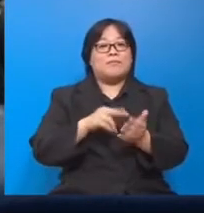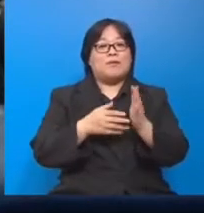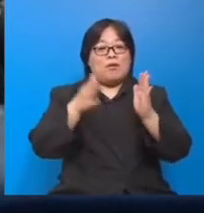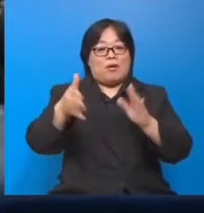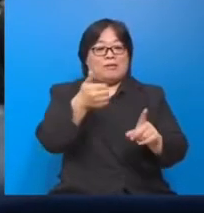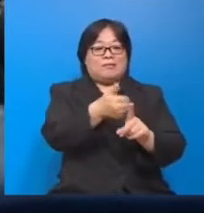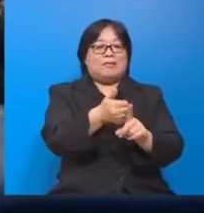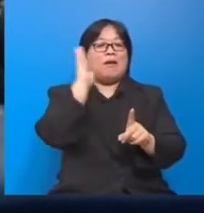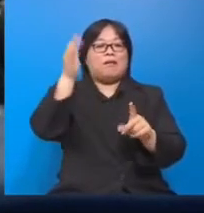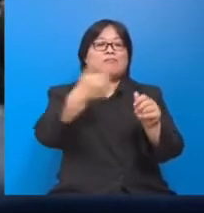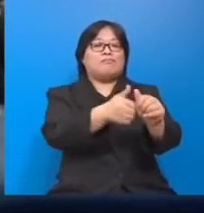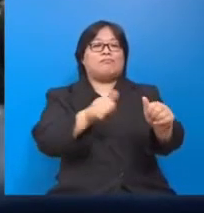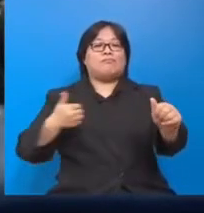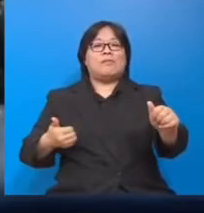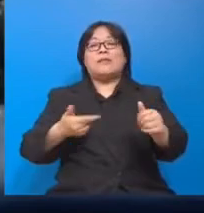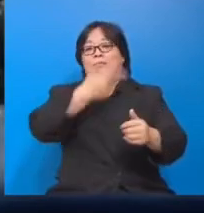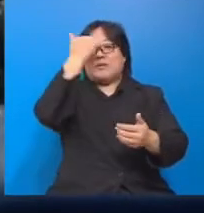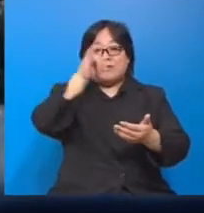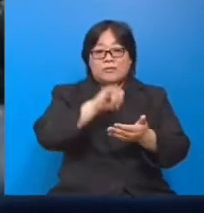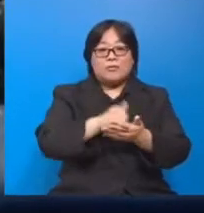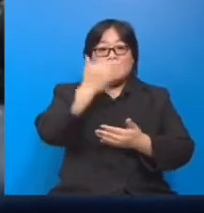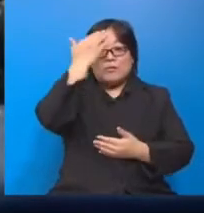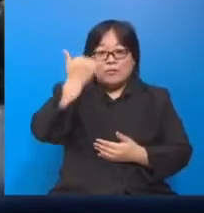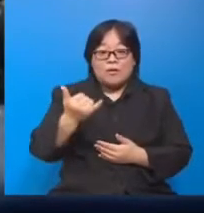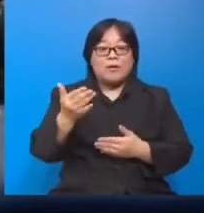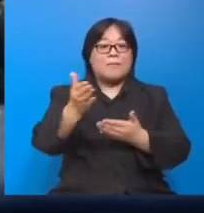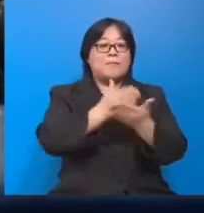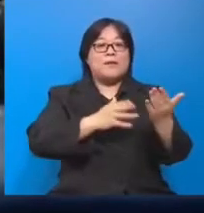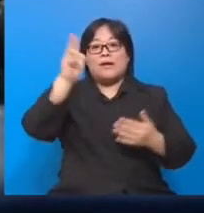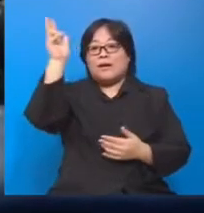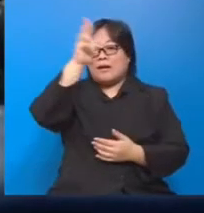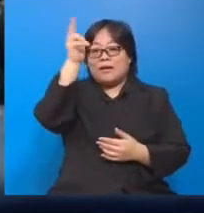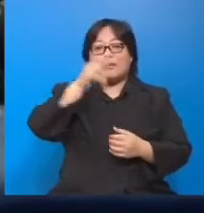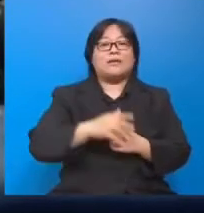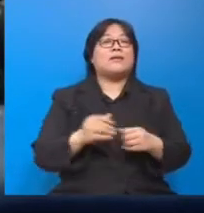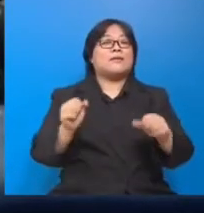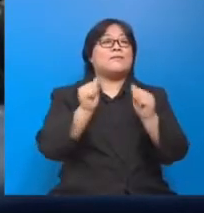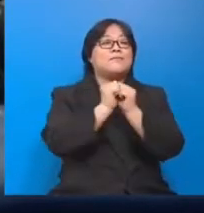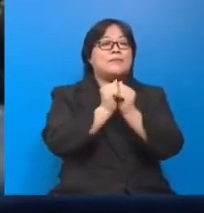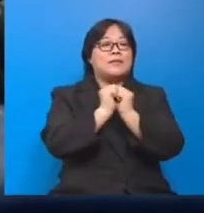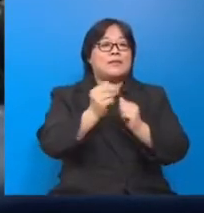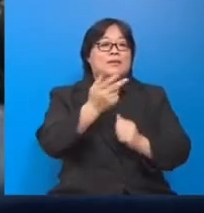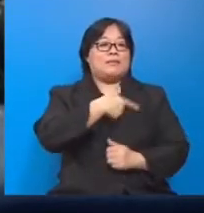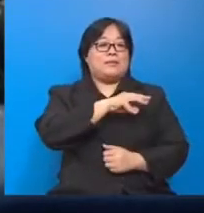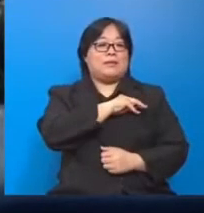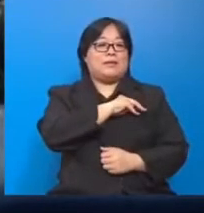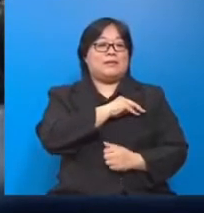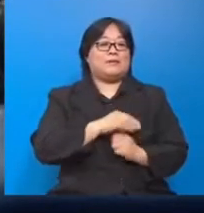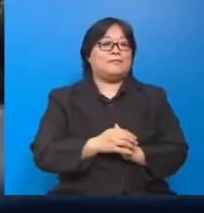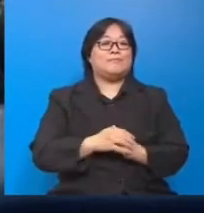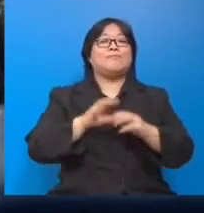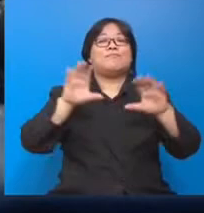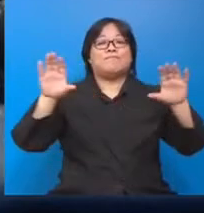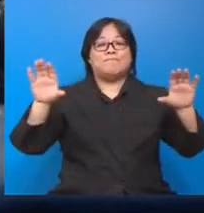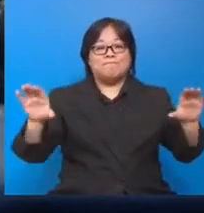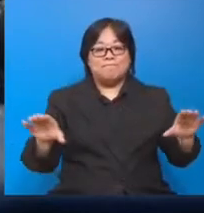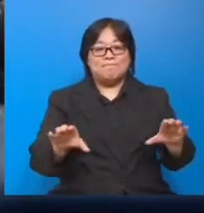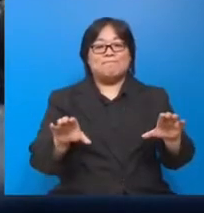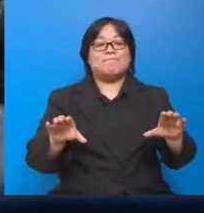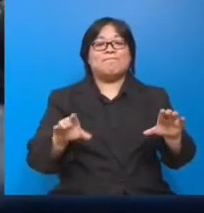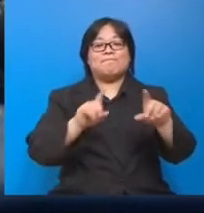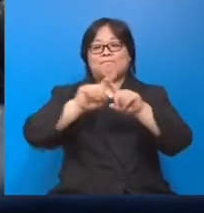orang itu akan ketinggalan Itulah kenapa Nya maka pihak kerajaan Hai bersama dengan Kementerian ini melaksanakan